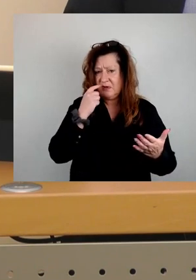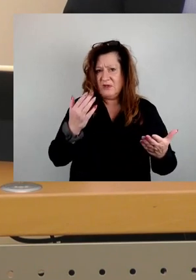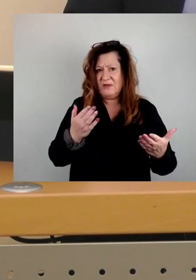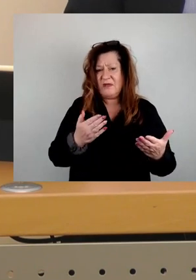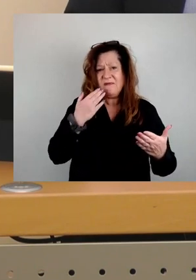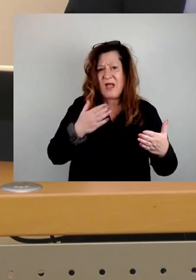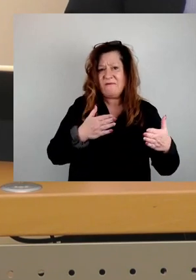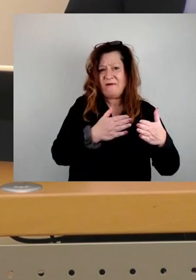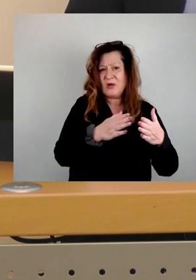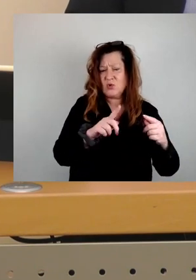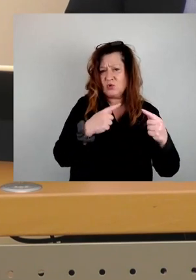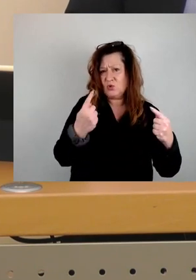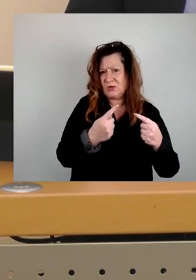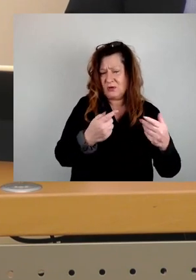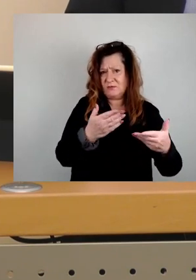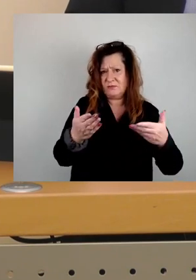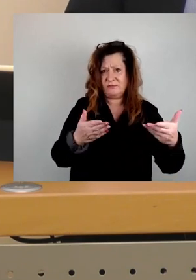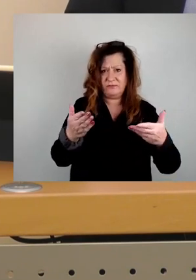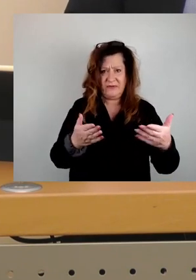stelle sie hinein, nein, Sie wollen. Also,